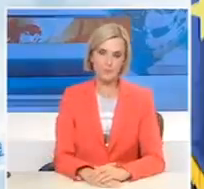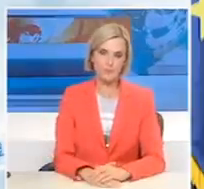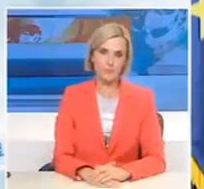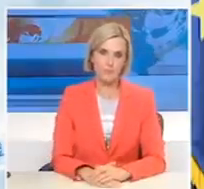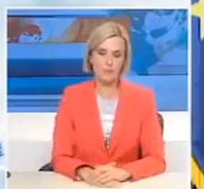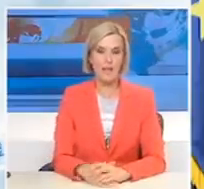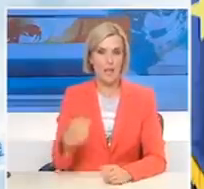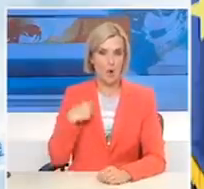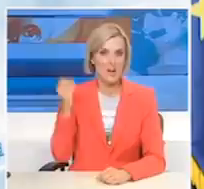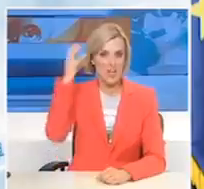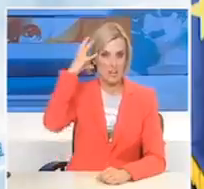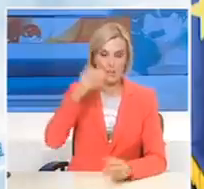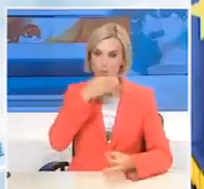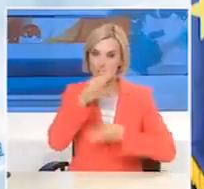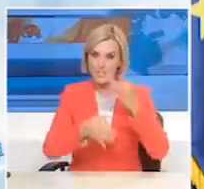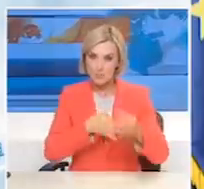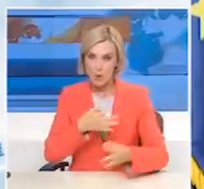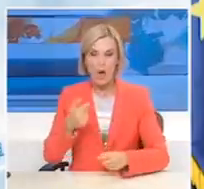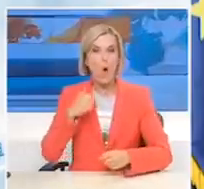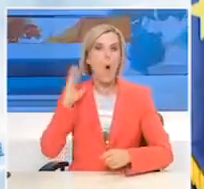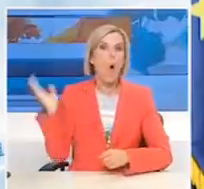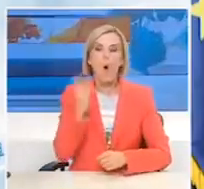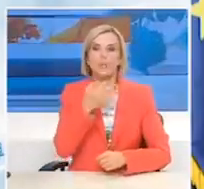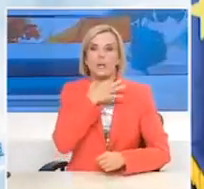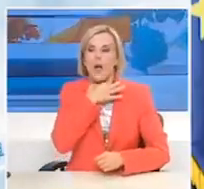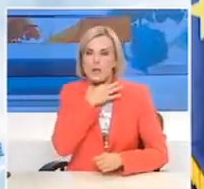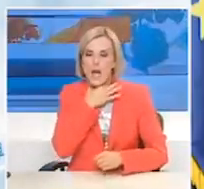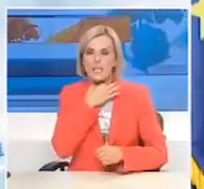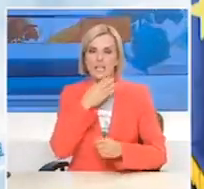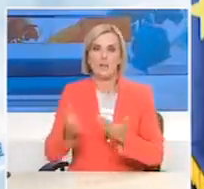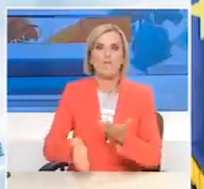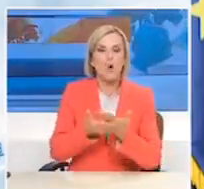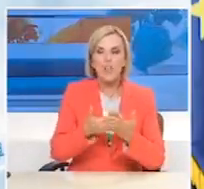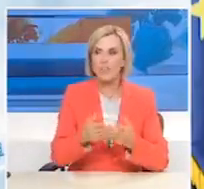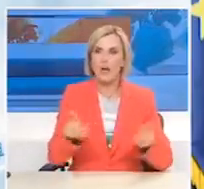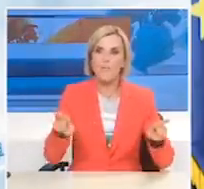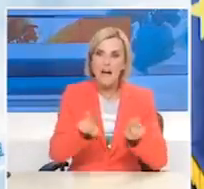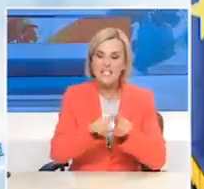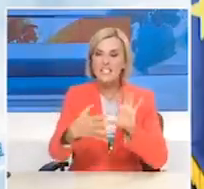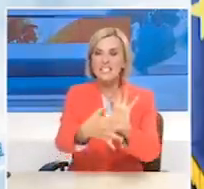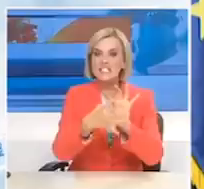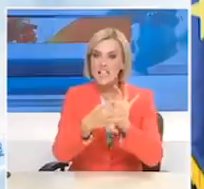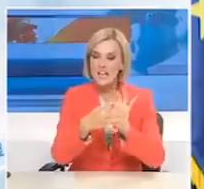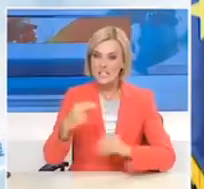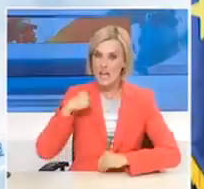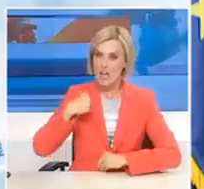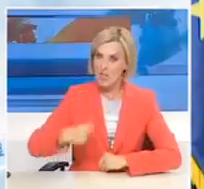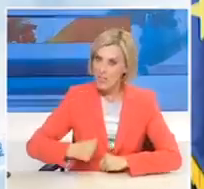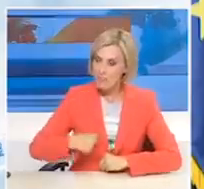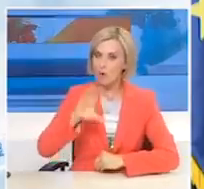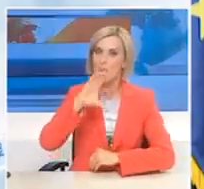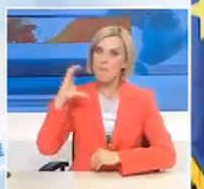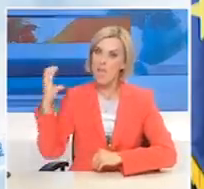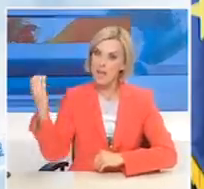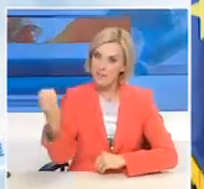το ξαναλέω, που χρειάστηκε να συνδράμουν δήμαρχοι, περιφερειάρχες, αυτοδιοικητικείς στο κομμάτι αυτό, ήρθαμε σε επαφή